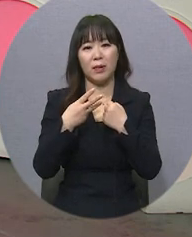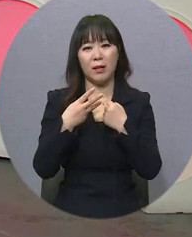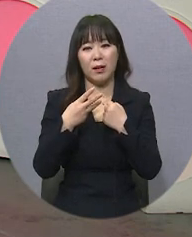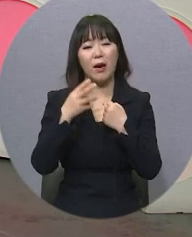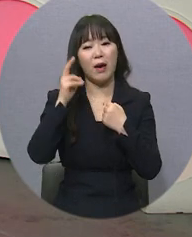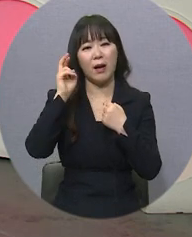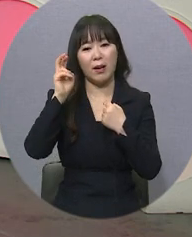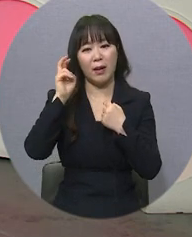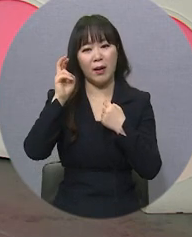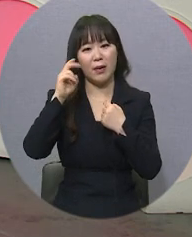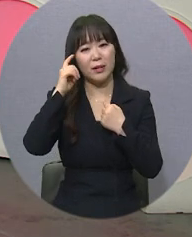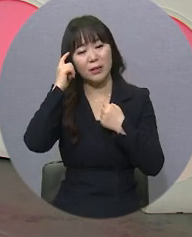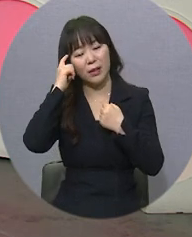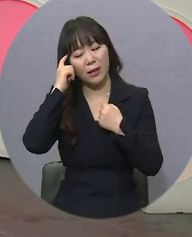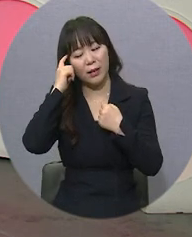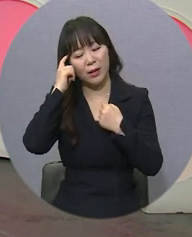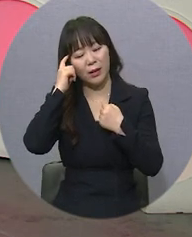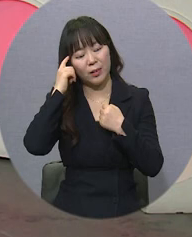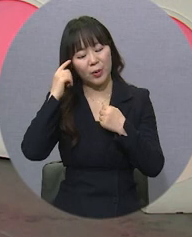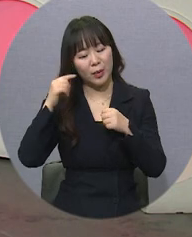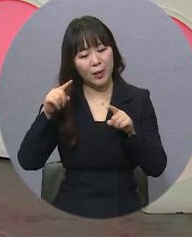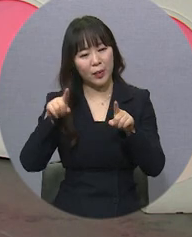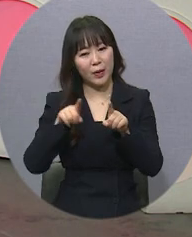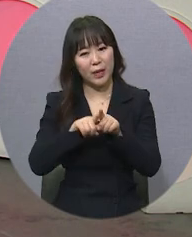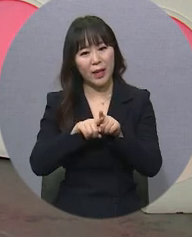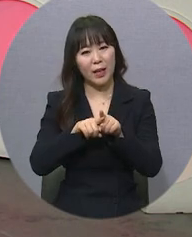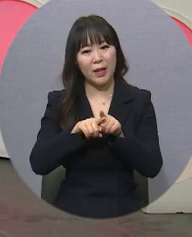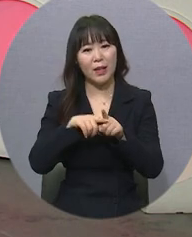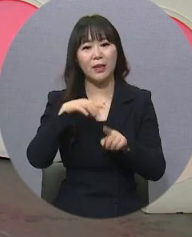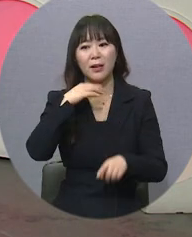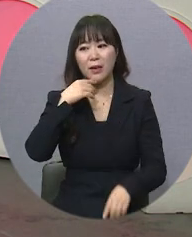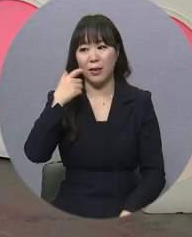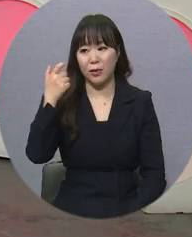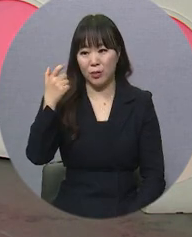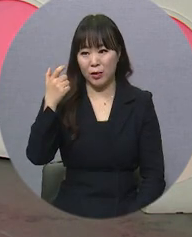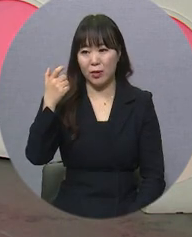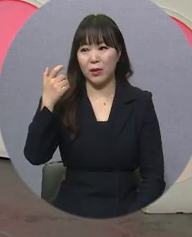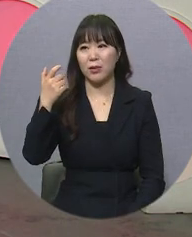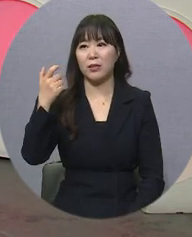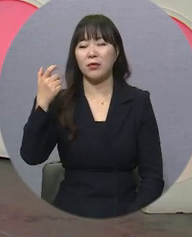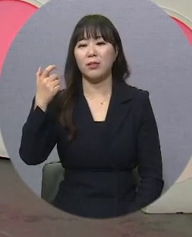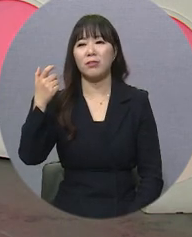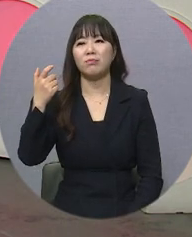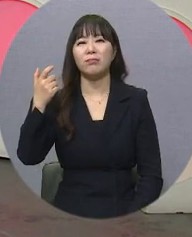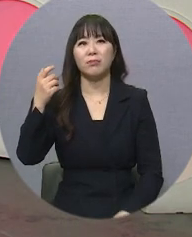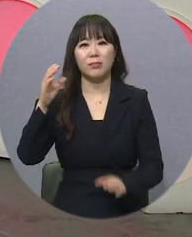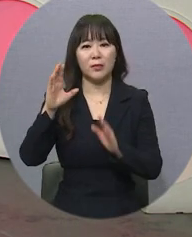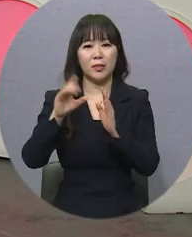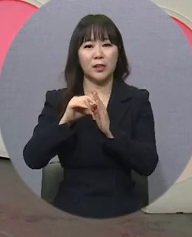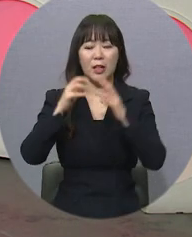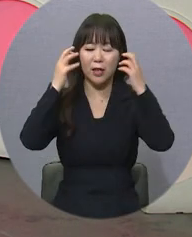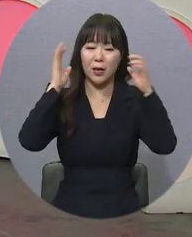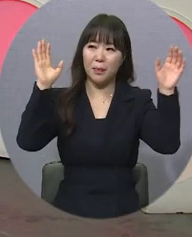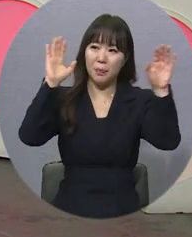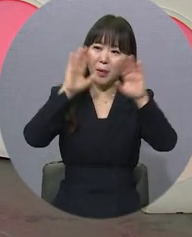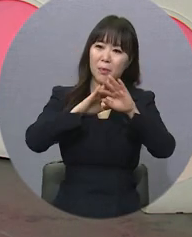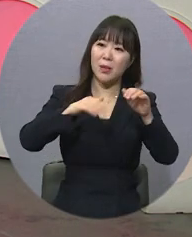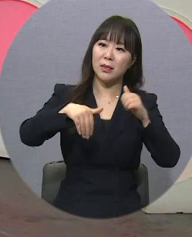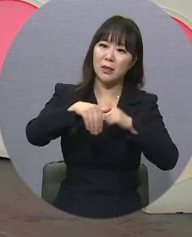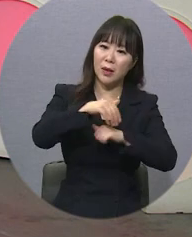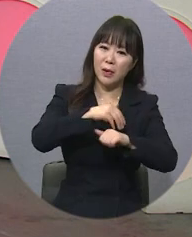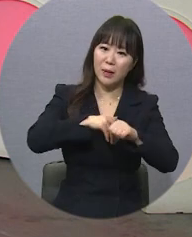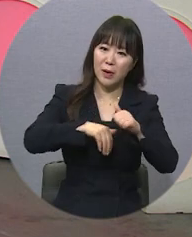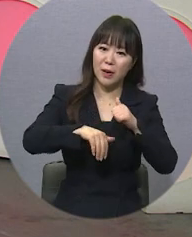3학년이겠구나 하고 생각에 잠기며 애순이 넘어서도 그 여름밤에 그 일을